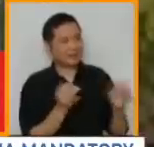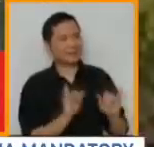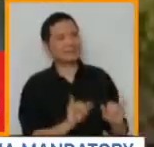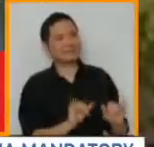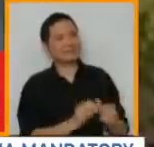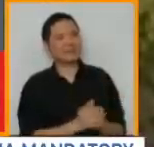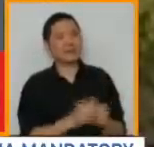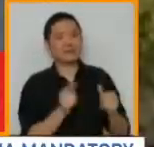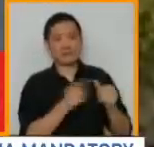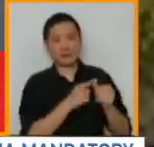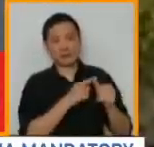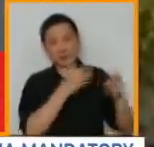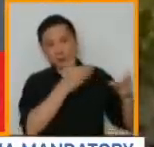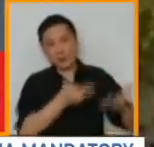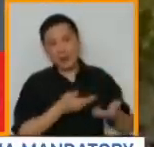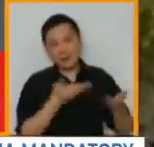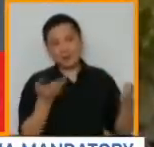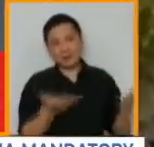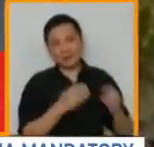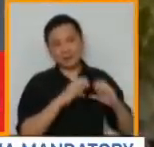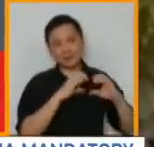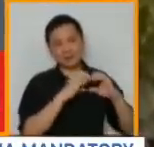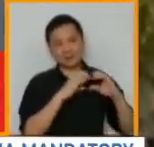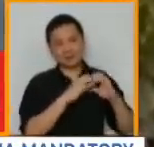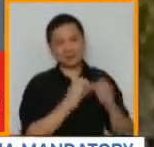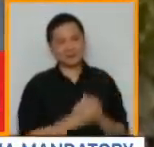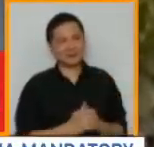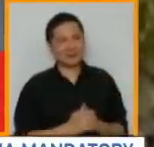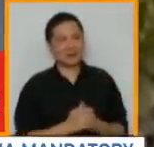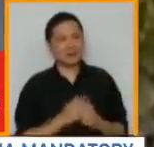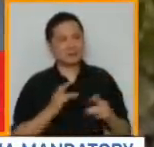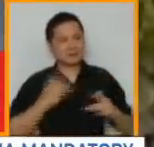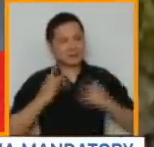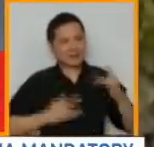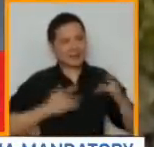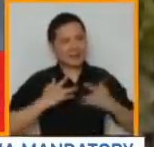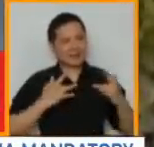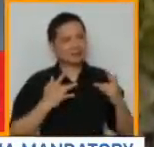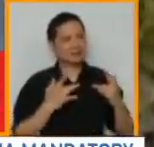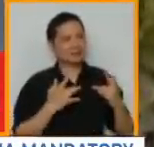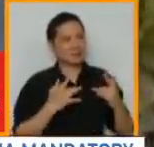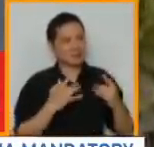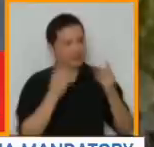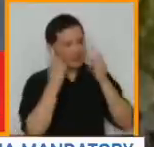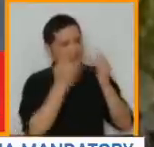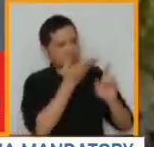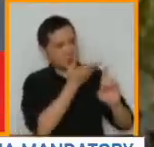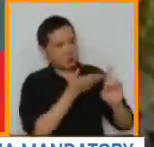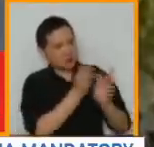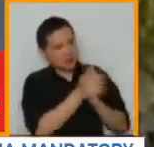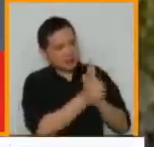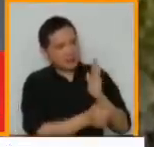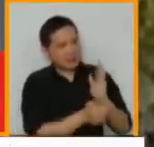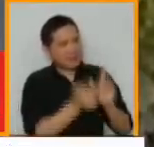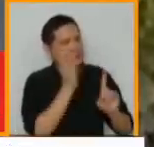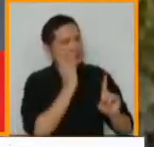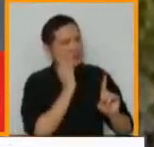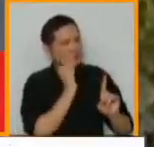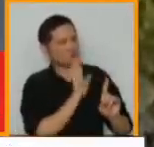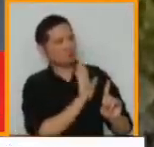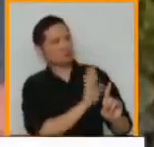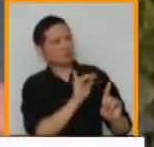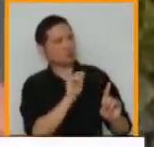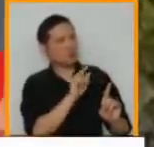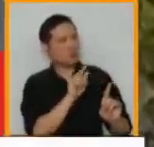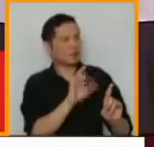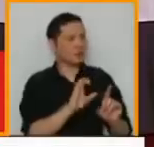to GMA. I cannot wait for everyone to see and experience the greatness of a John Lloyd Cruz, just like I did